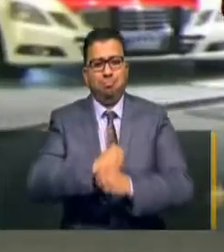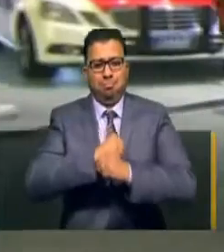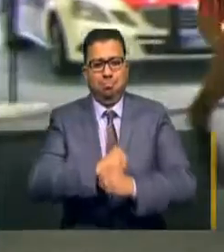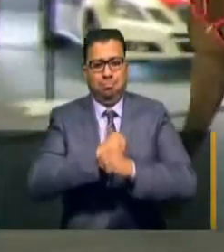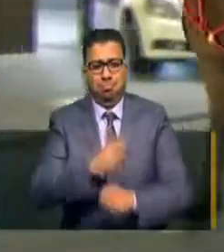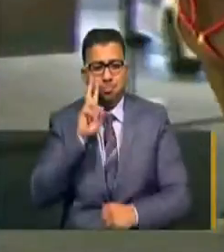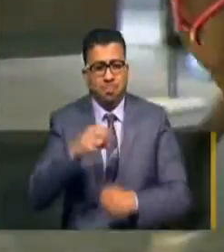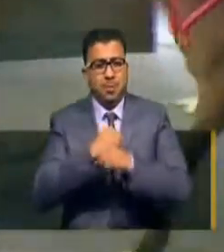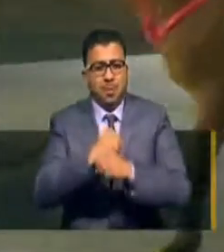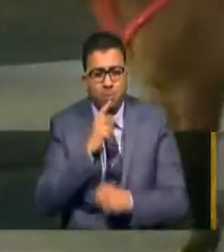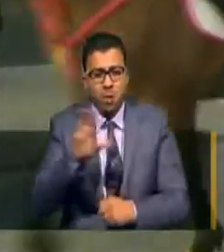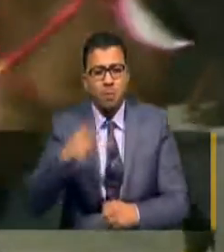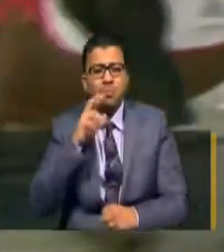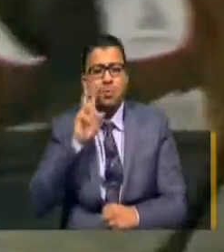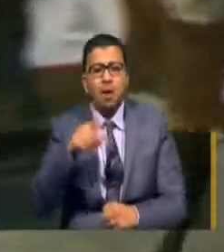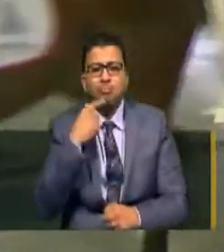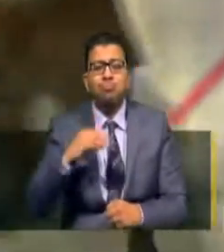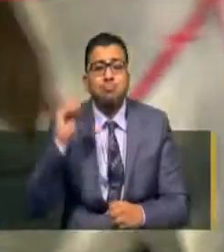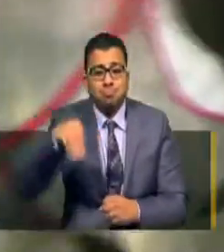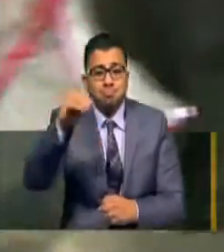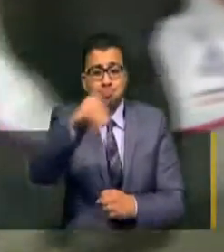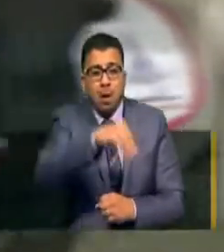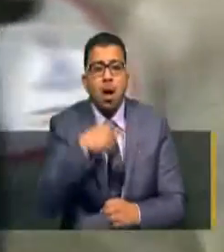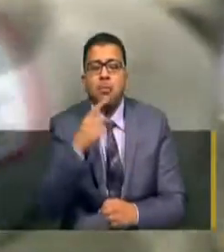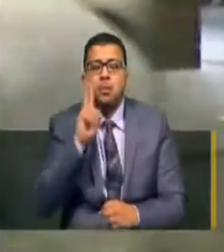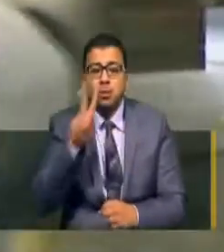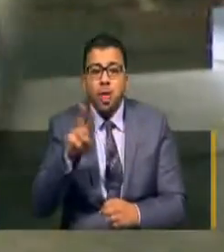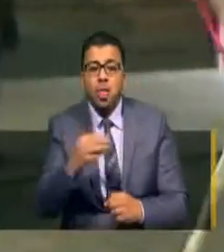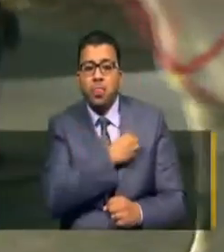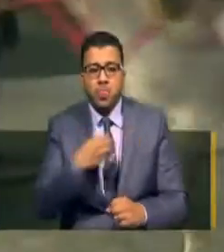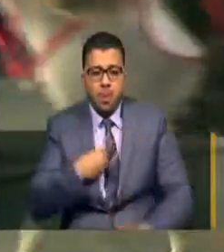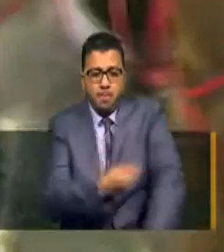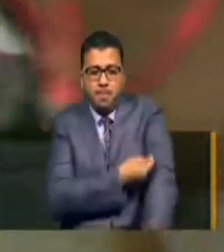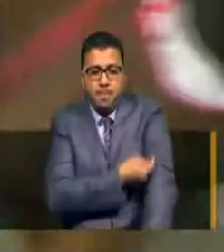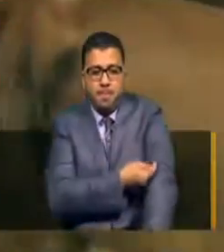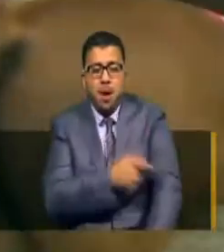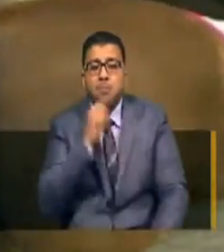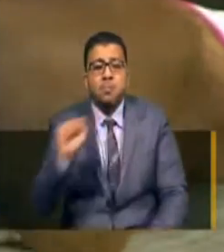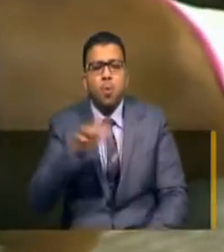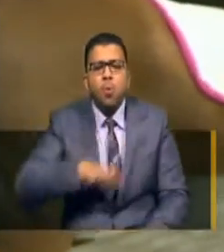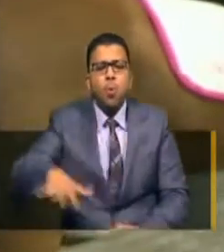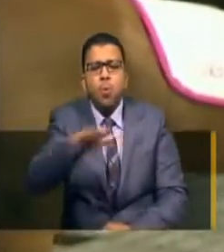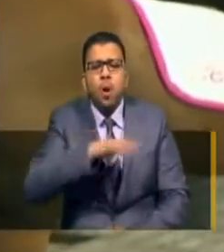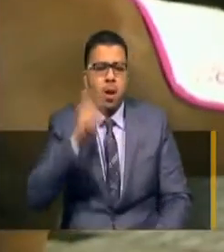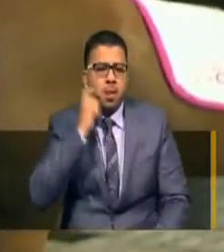يجوب فيها فرسانها وعياداتها المتنقلة وتواقمها الطبية سائر إمارات الدولة.